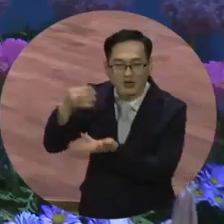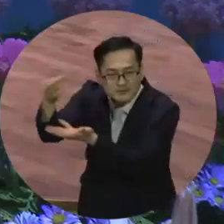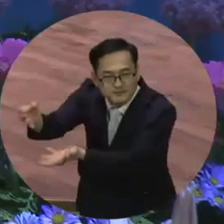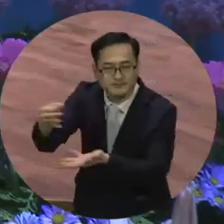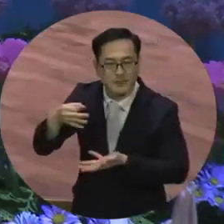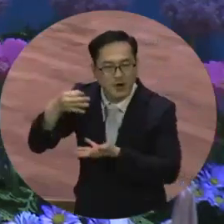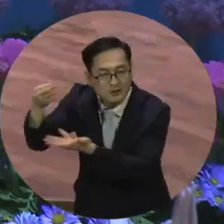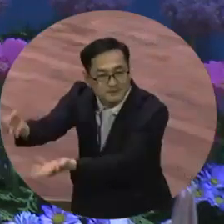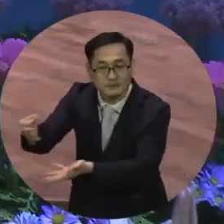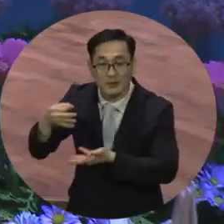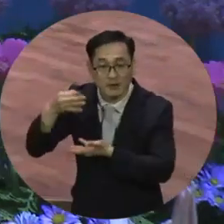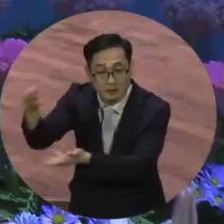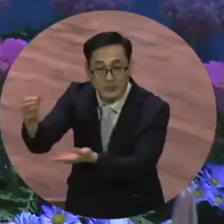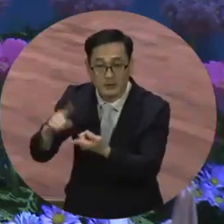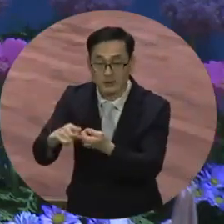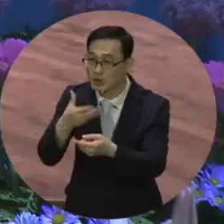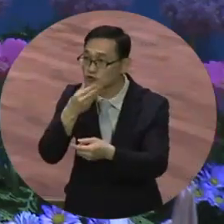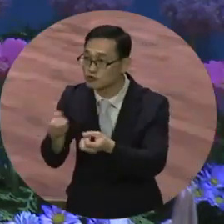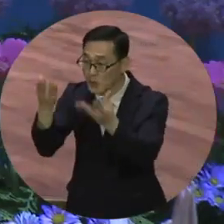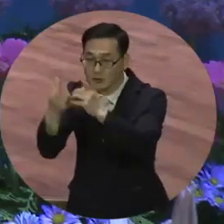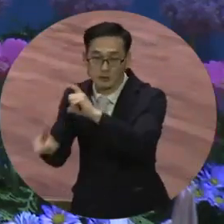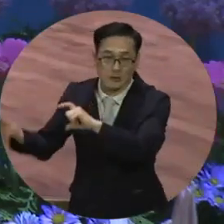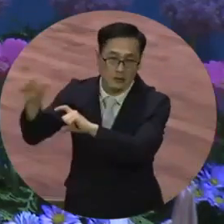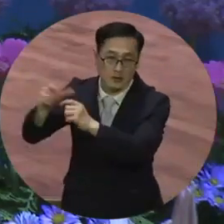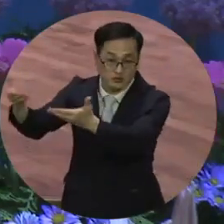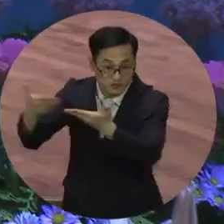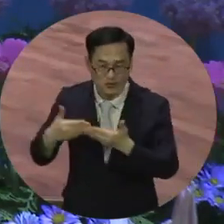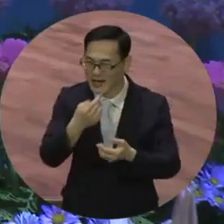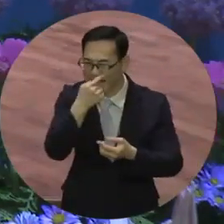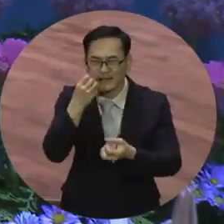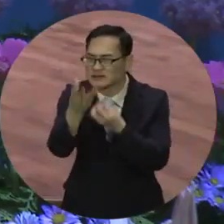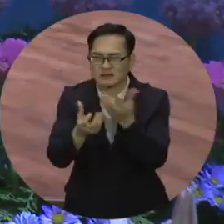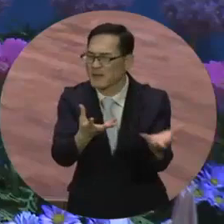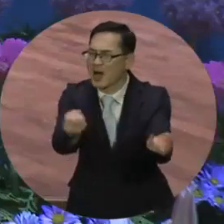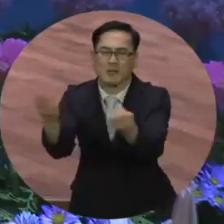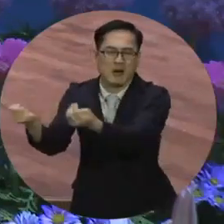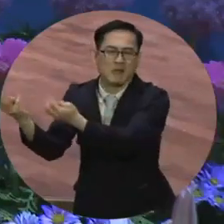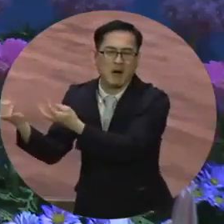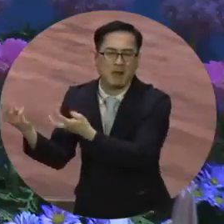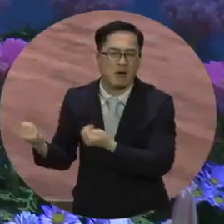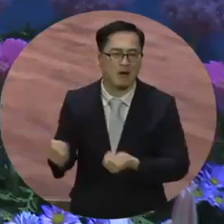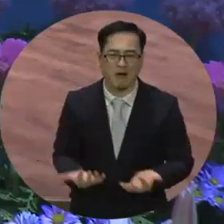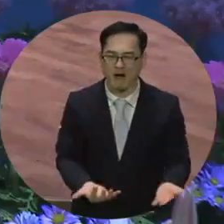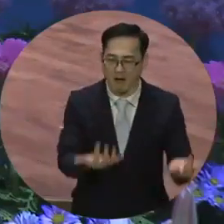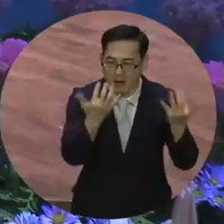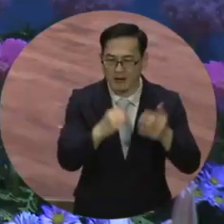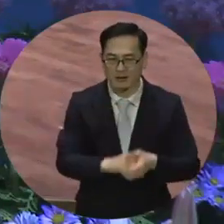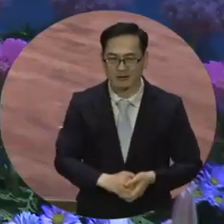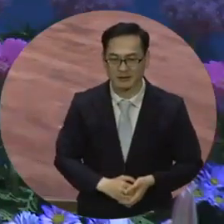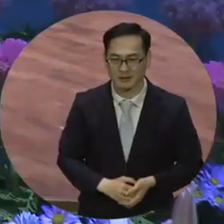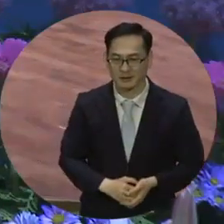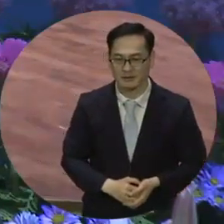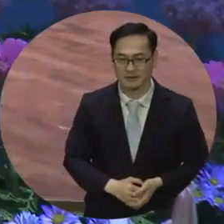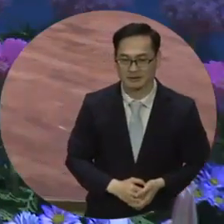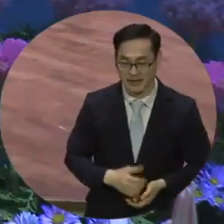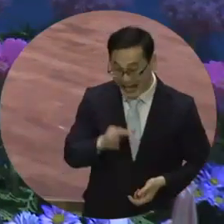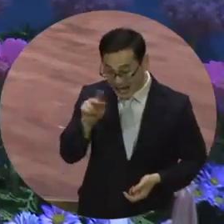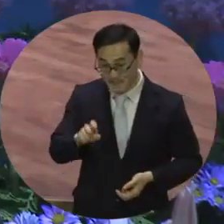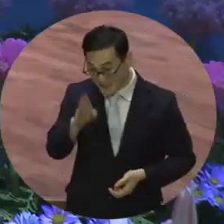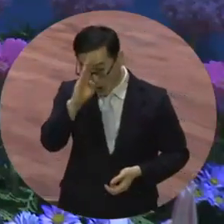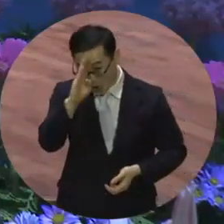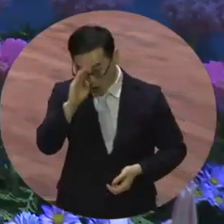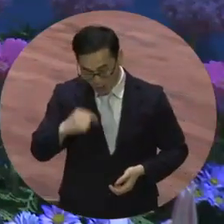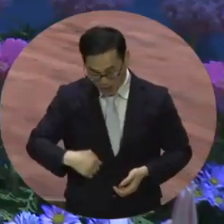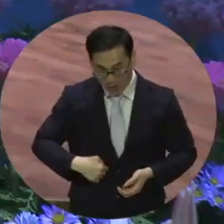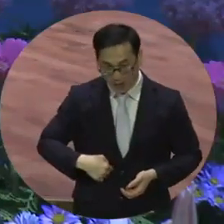있는 거 바칠 정도가 아니에요. 없는데 융단해가지고, 없는데 막, 암 보험받아가, 암 걸렸는데 암 수술 안